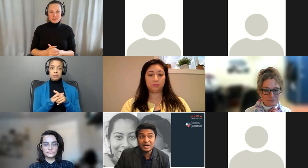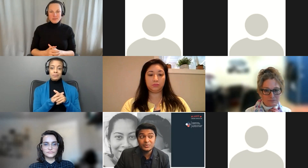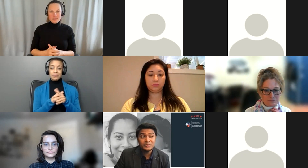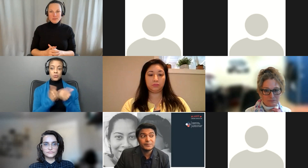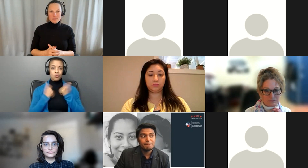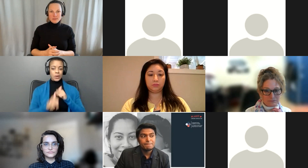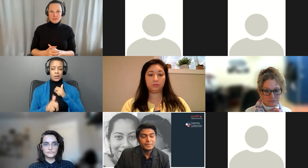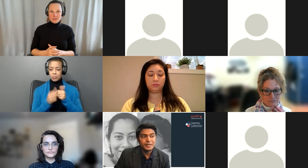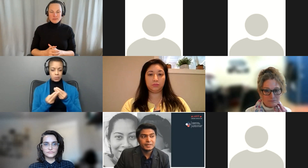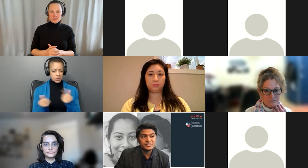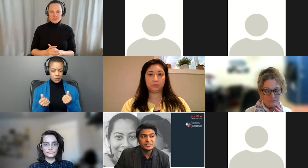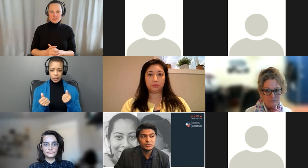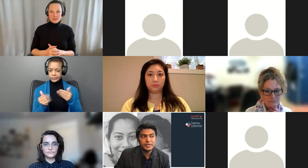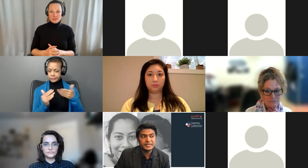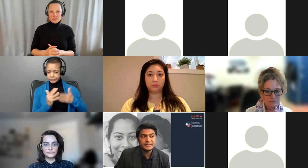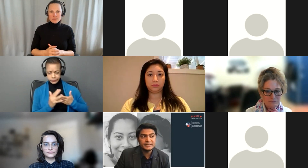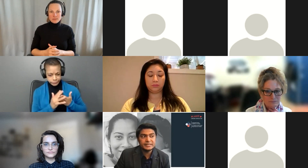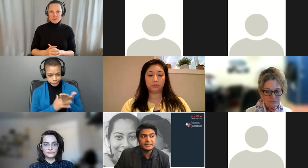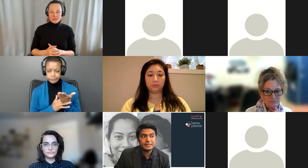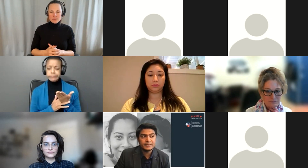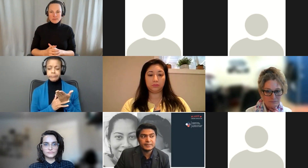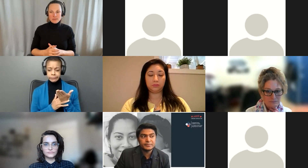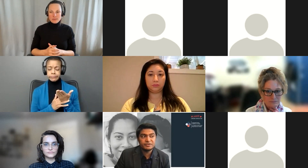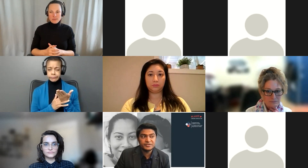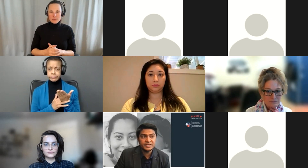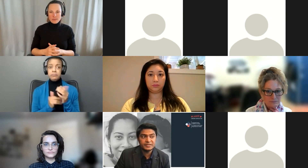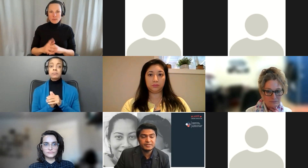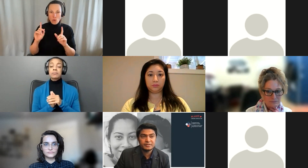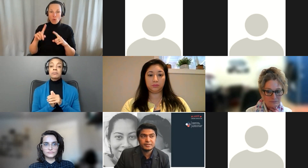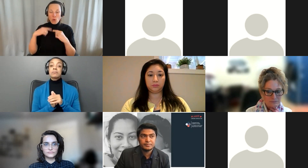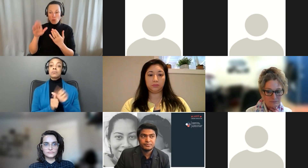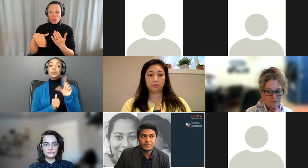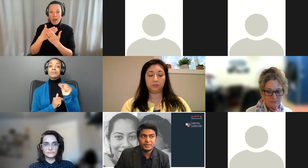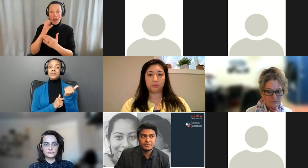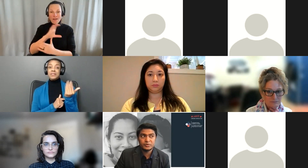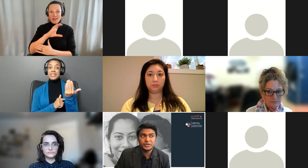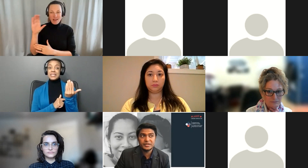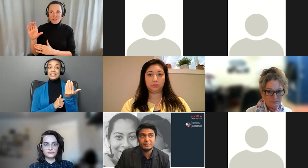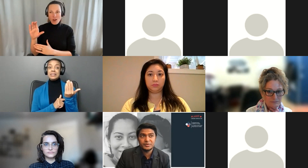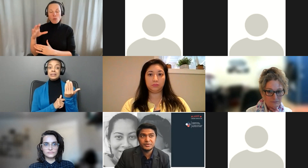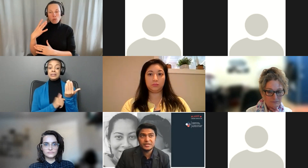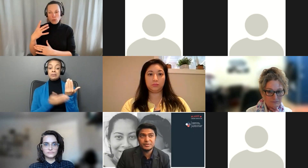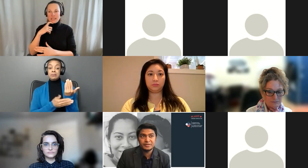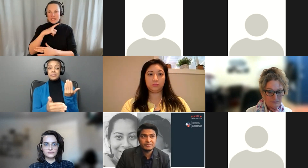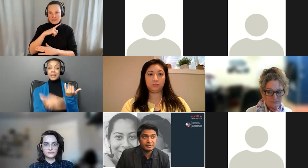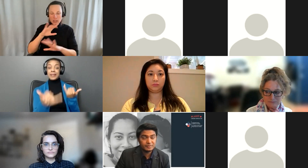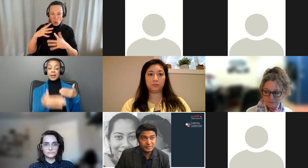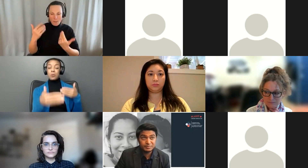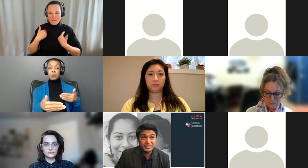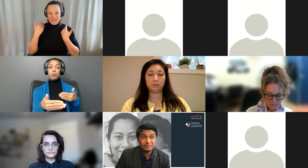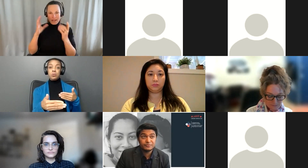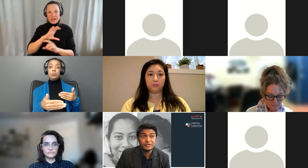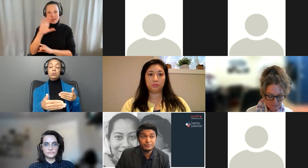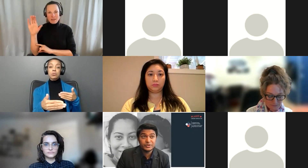pour leur établissement ici au Canada. Depuis 2015, la communauté